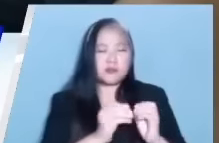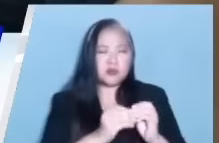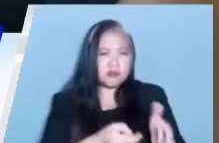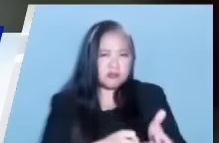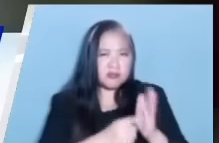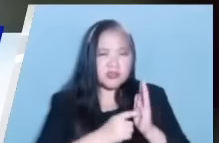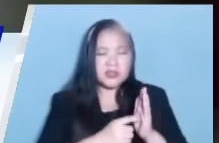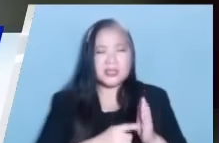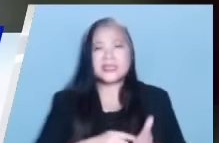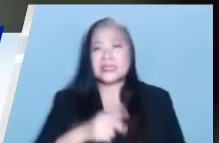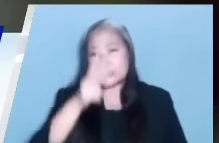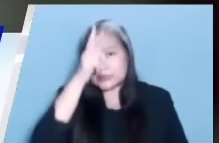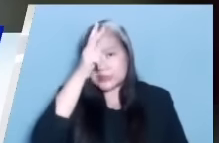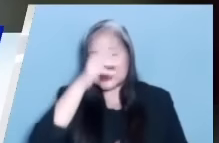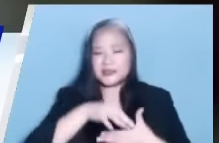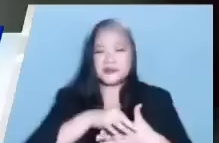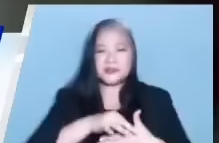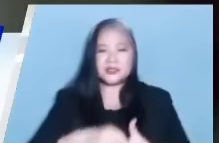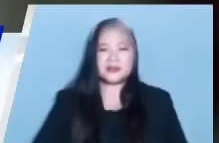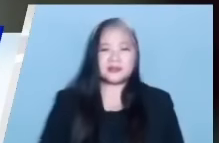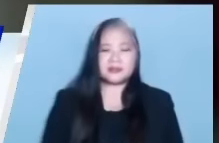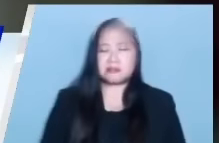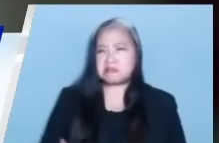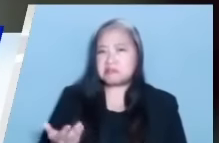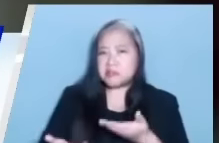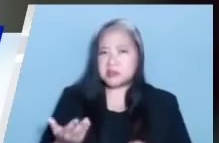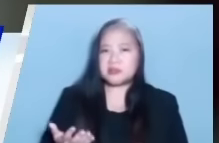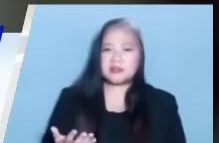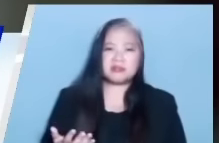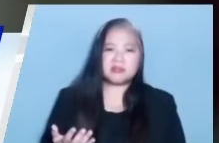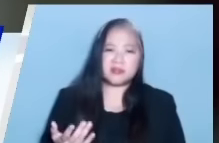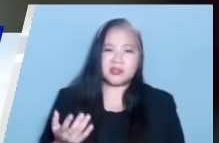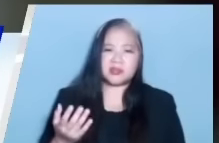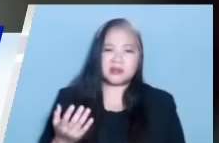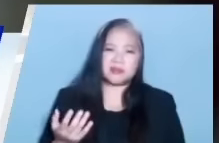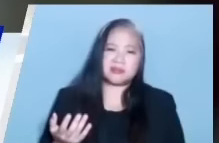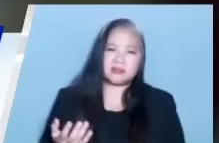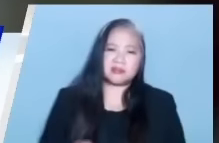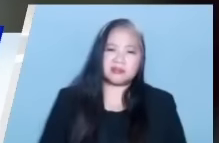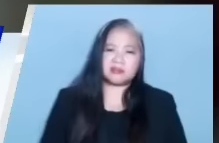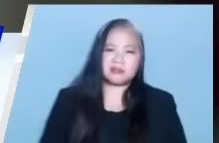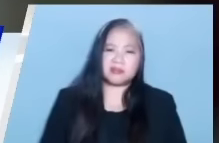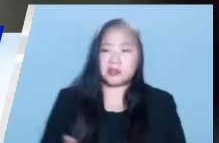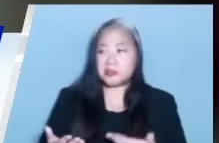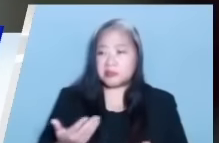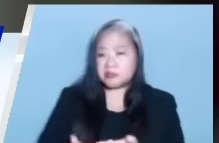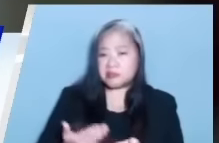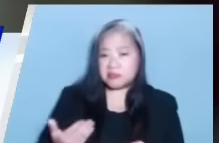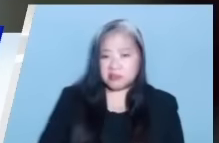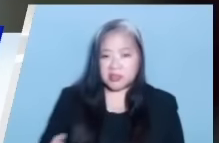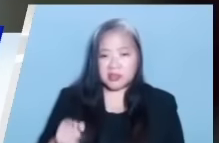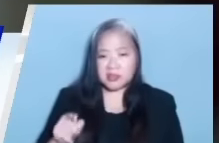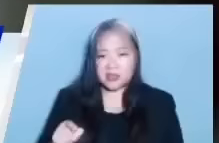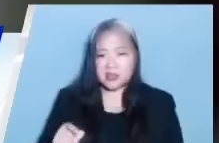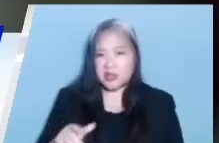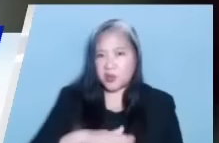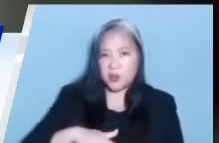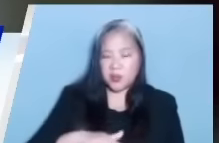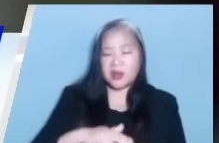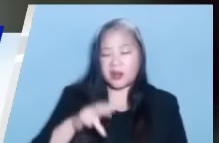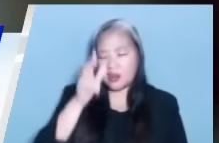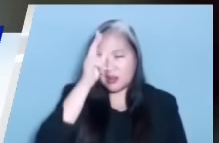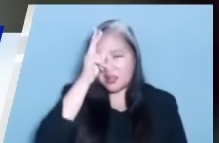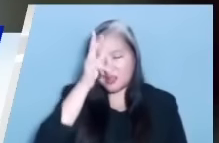bansa. Baka mamaya, salip na bibili ng yung local na ano natin,